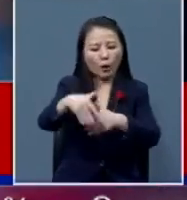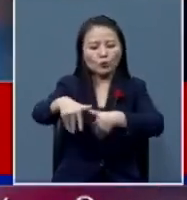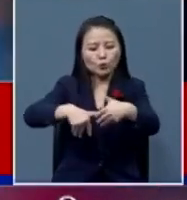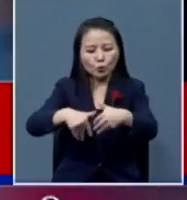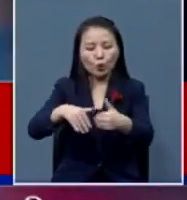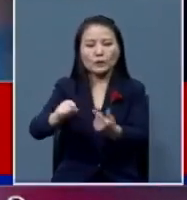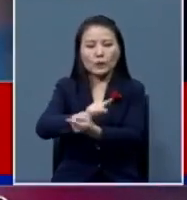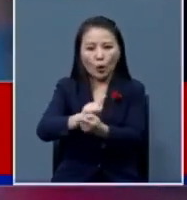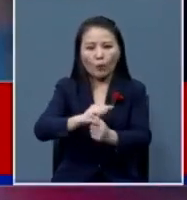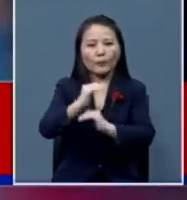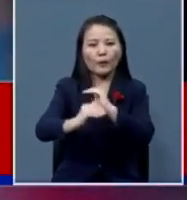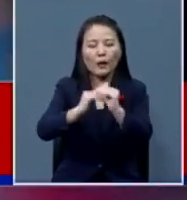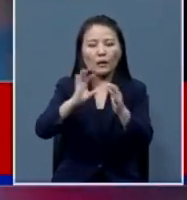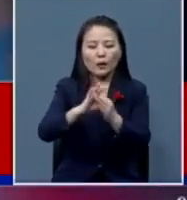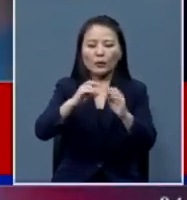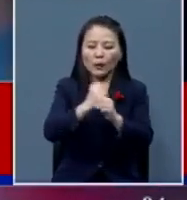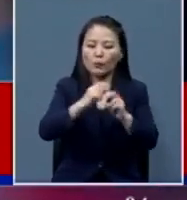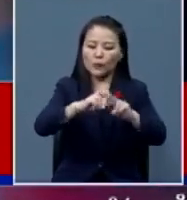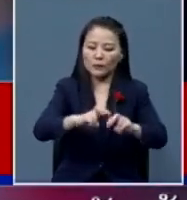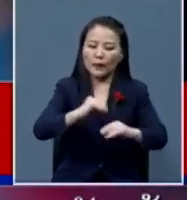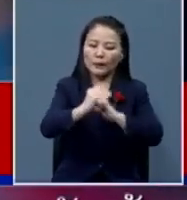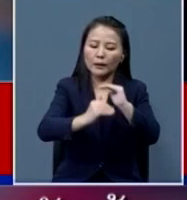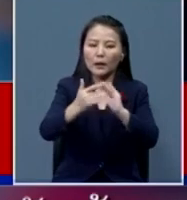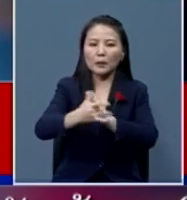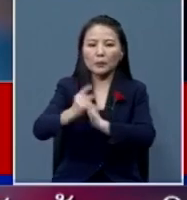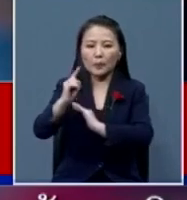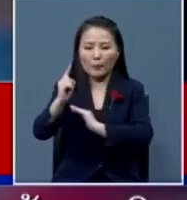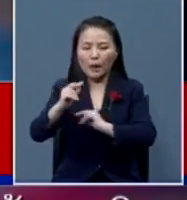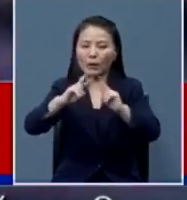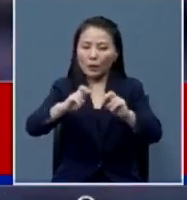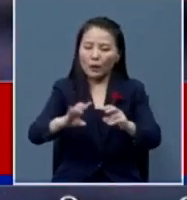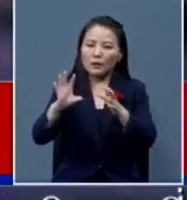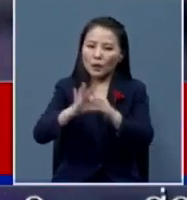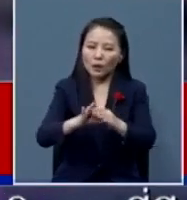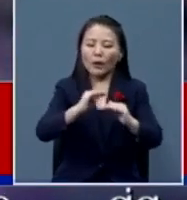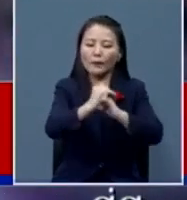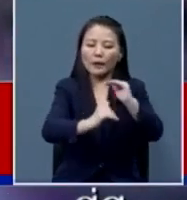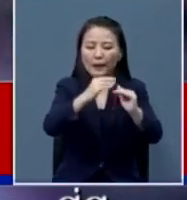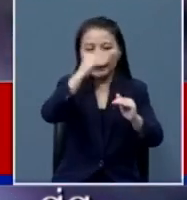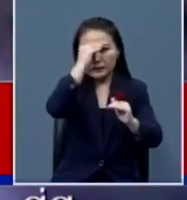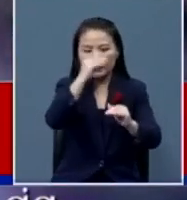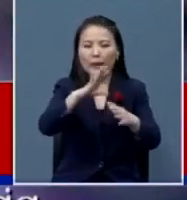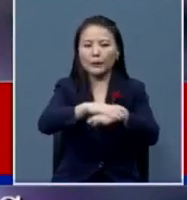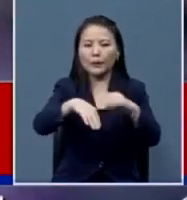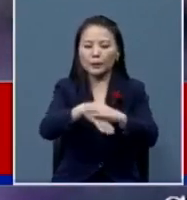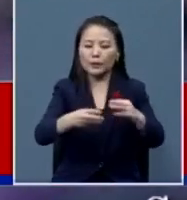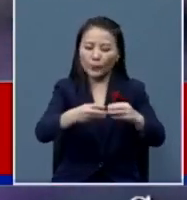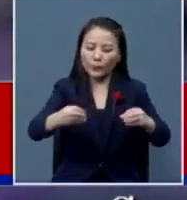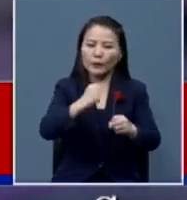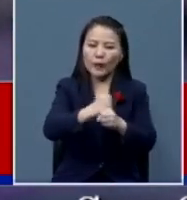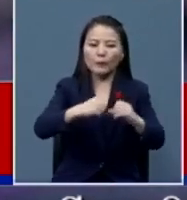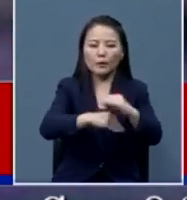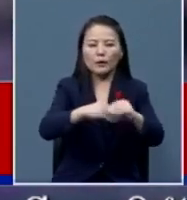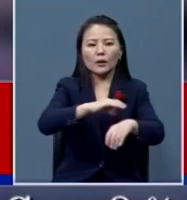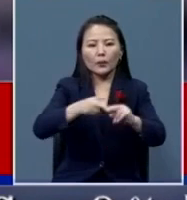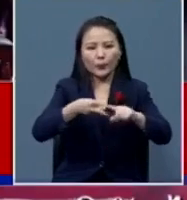สังคมรวมทั้งดำเนินการด้านการวิจัยการพัฒนาและนวัตกรรมเพื่อเป็นส่วนหนึ่งของการพัฒนาการศึกษาช่างฝีมือเฉพาะทาง